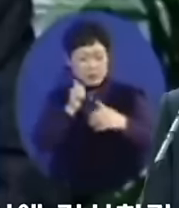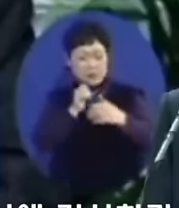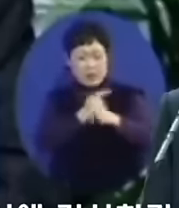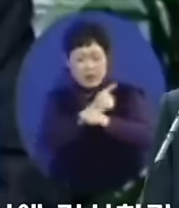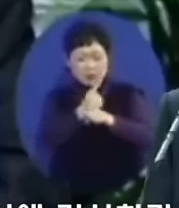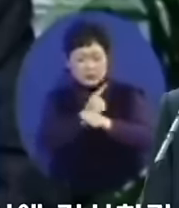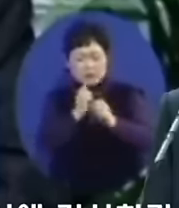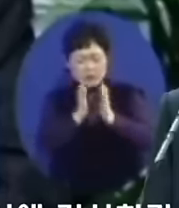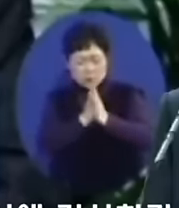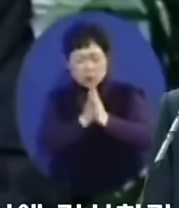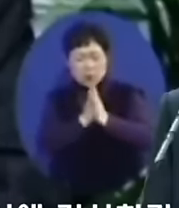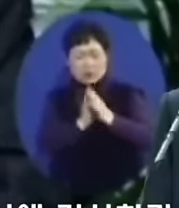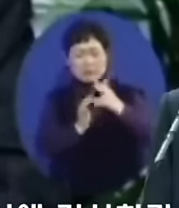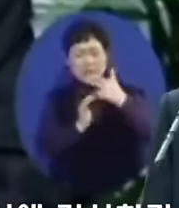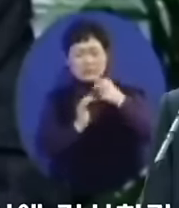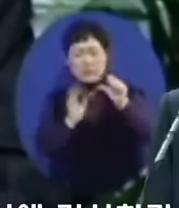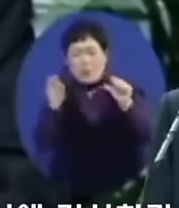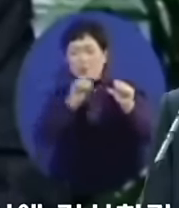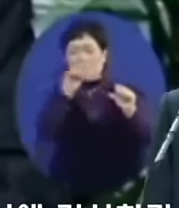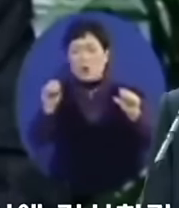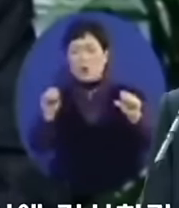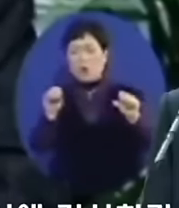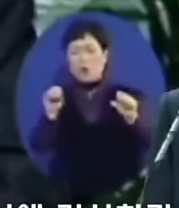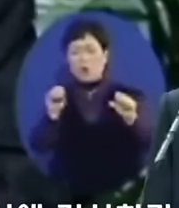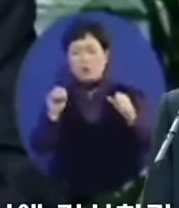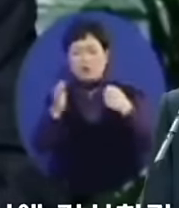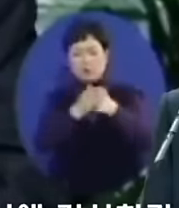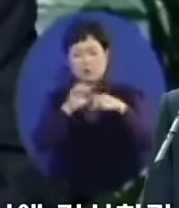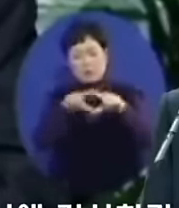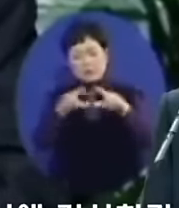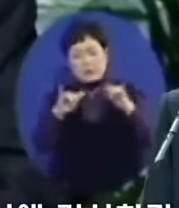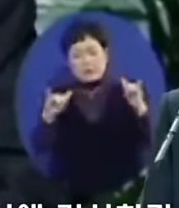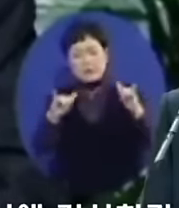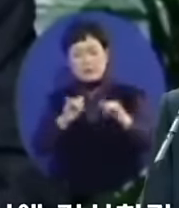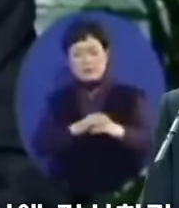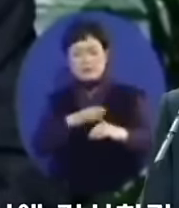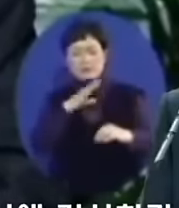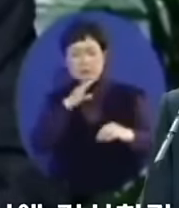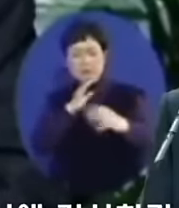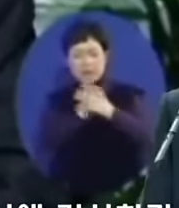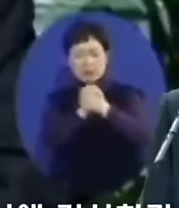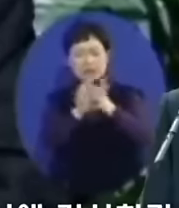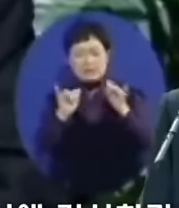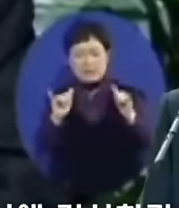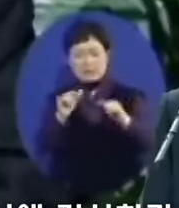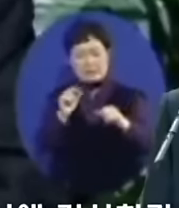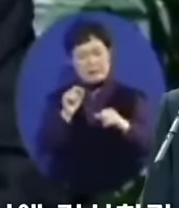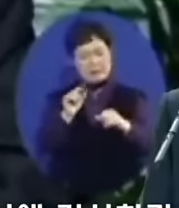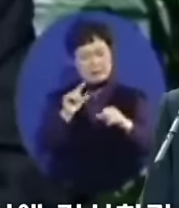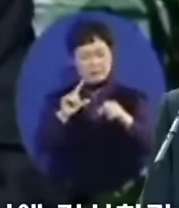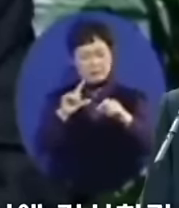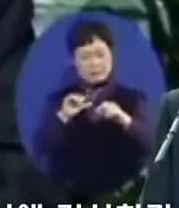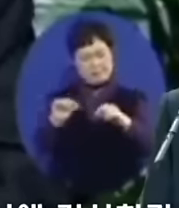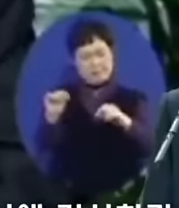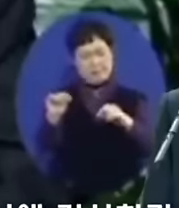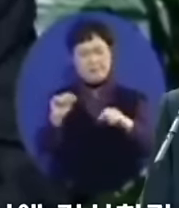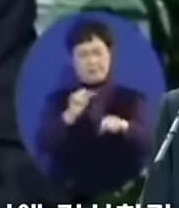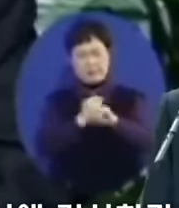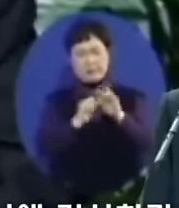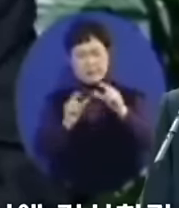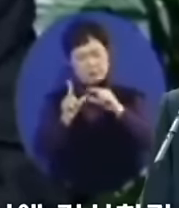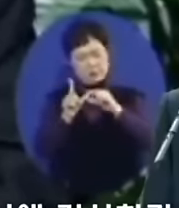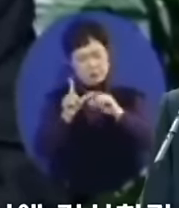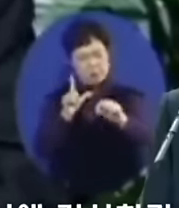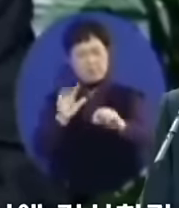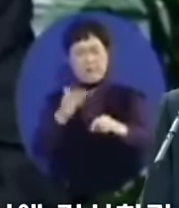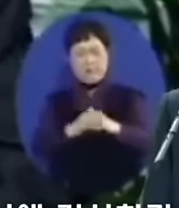기도하는 사람이 75%밖에 안 된다고 하니 평신도는 정말로 기도하는 사람이 적지 않겠습니까? 우리 한국이